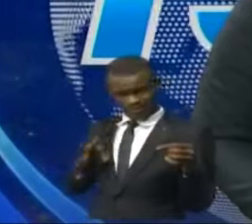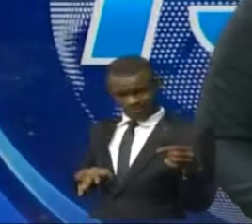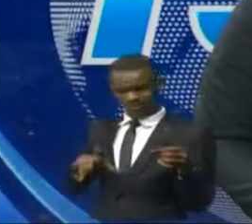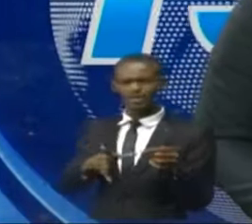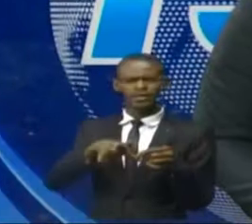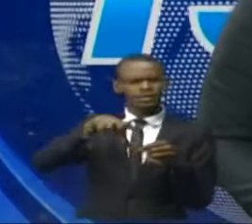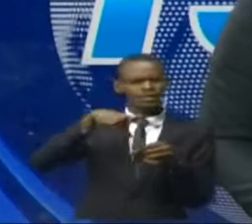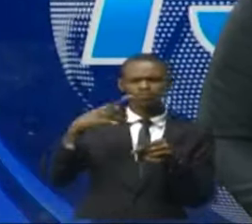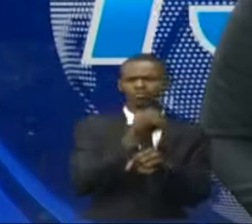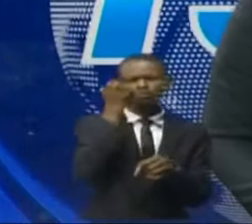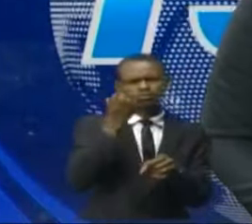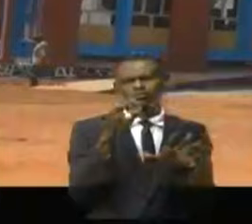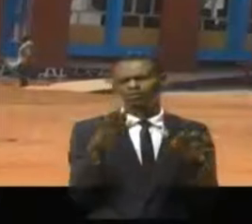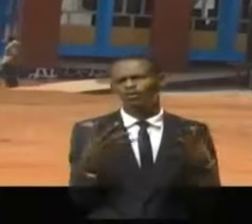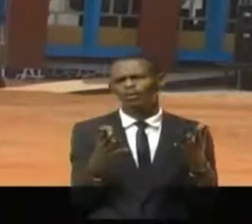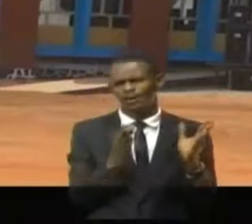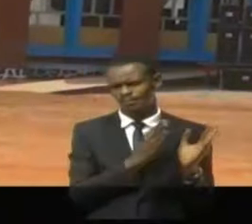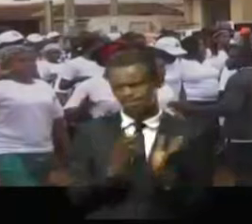2023. Retour en image.